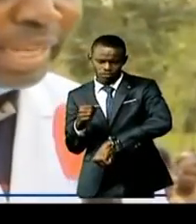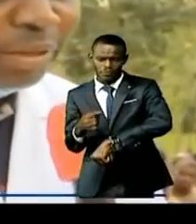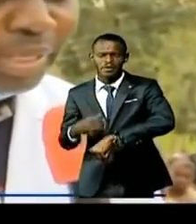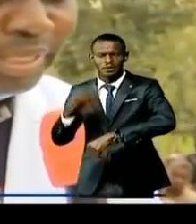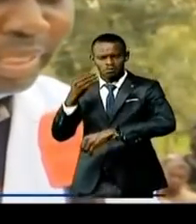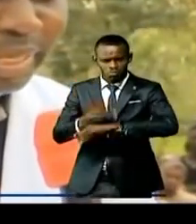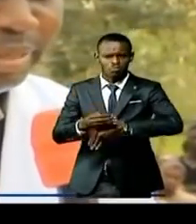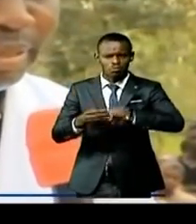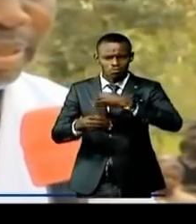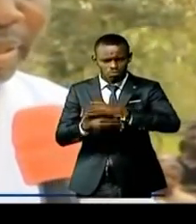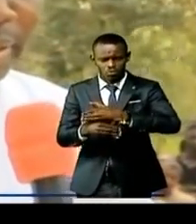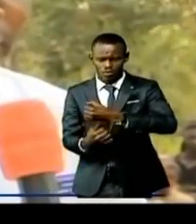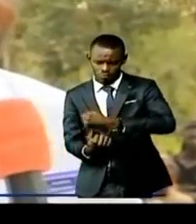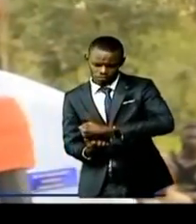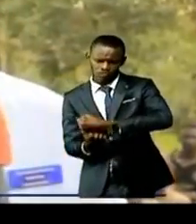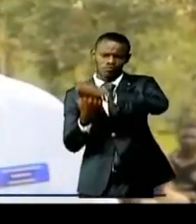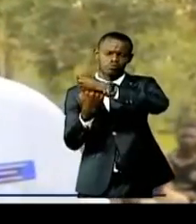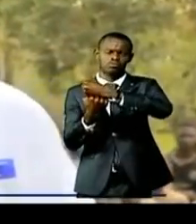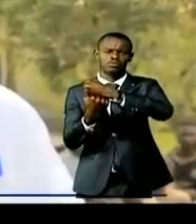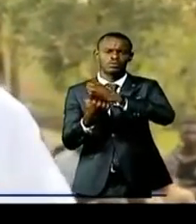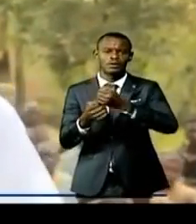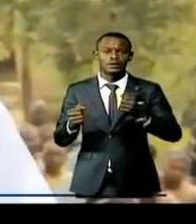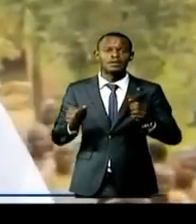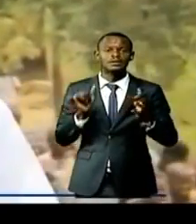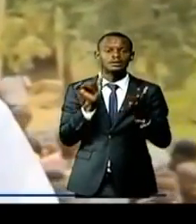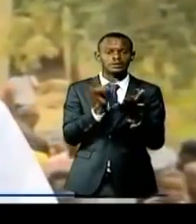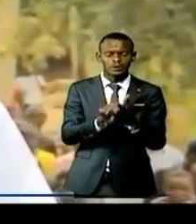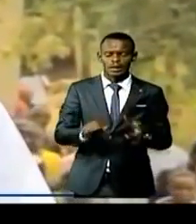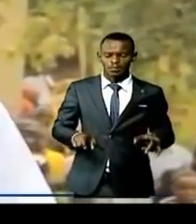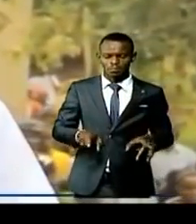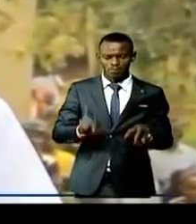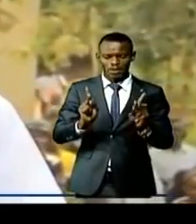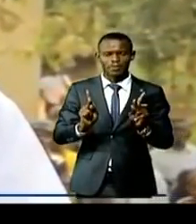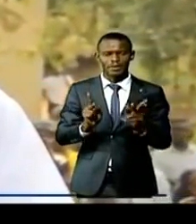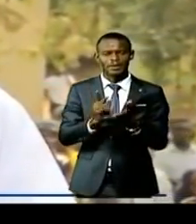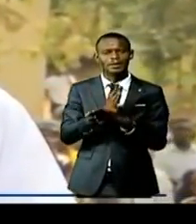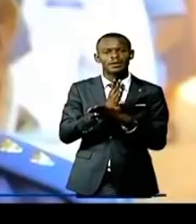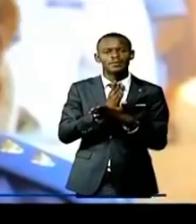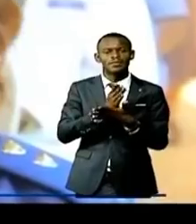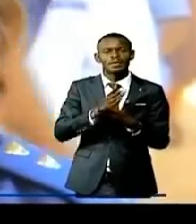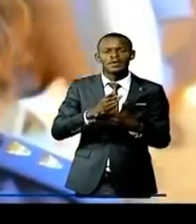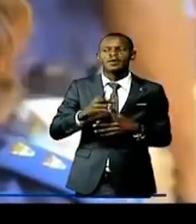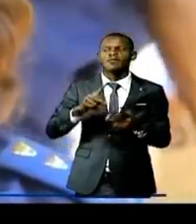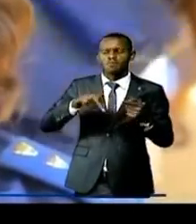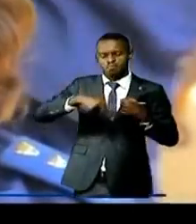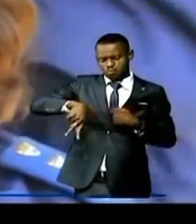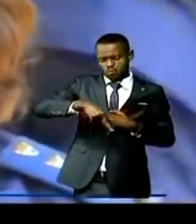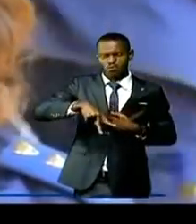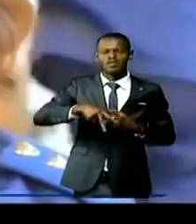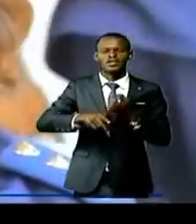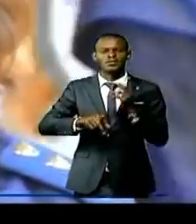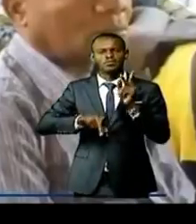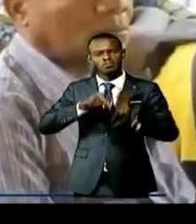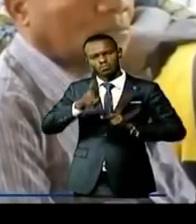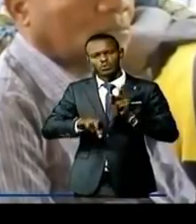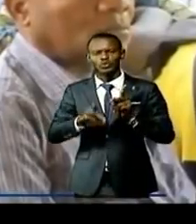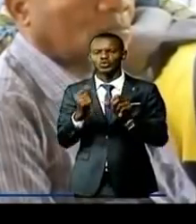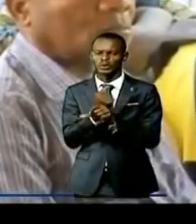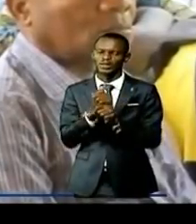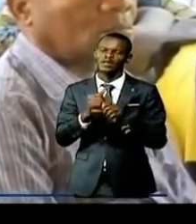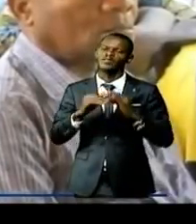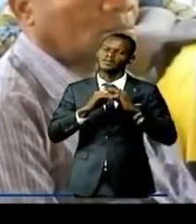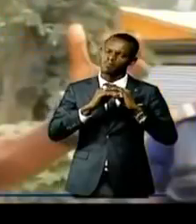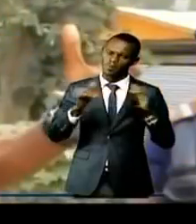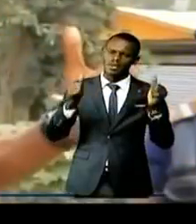de sécurité de cette partie est de la ville de Bounia. L'occasion faisant les larrons, le maire de la ville